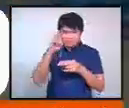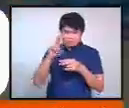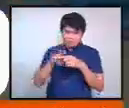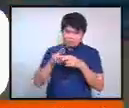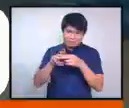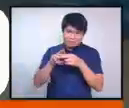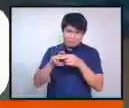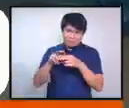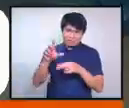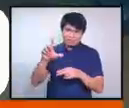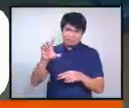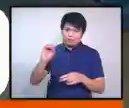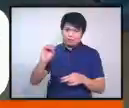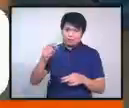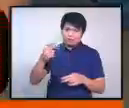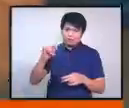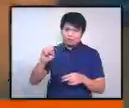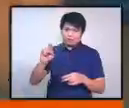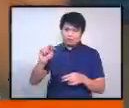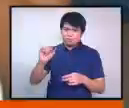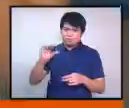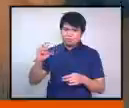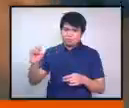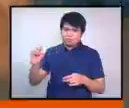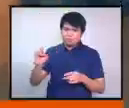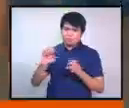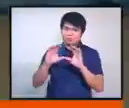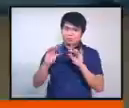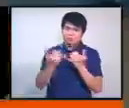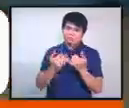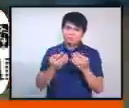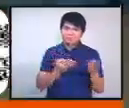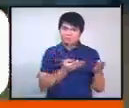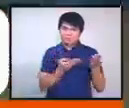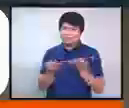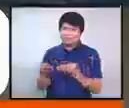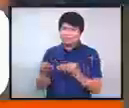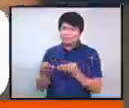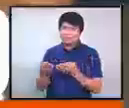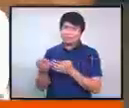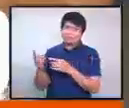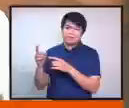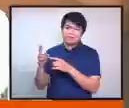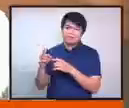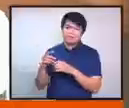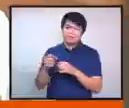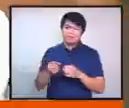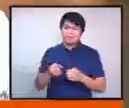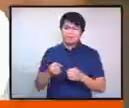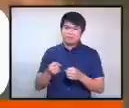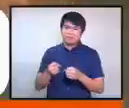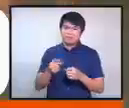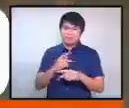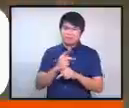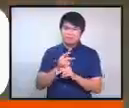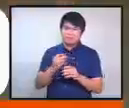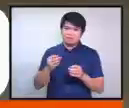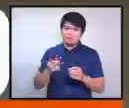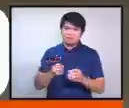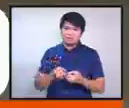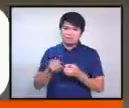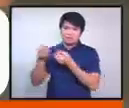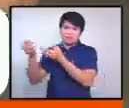mga logistics company. Ibig sabihin sila ang nagde-deliver ng mga produkto mula sa supplier papunta sa merkado.